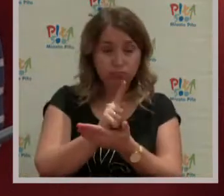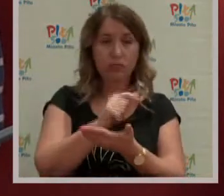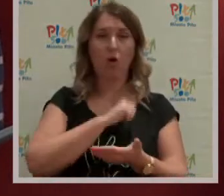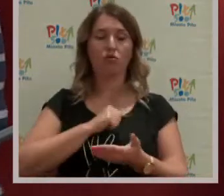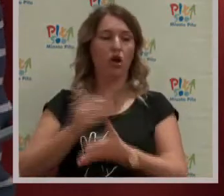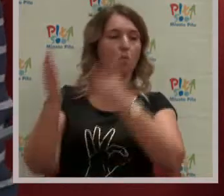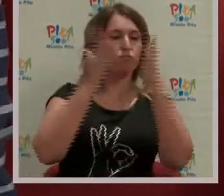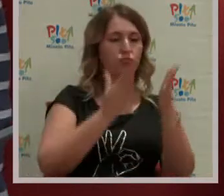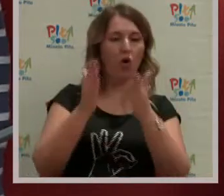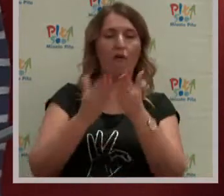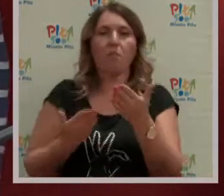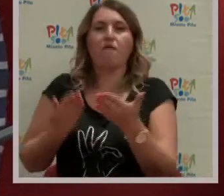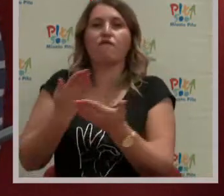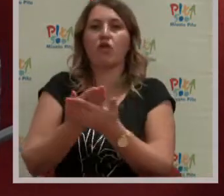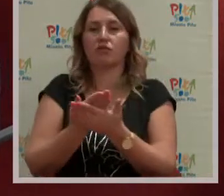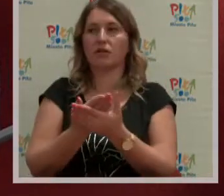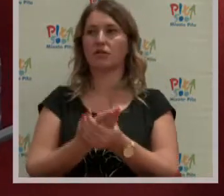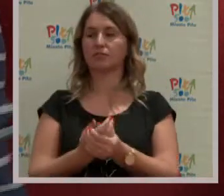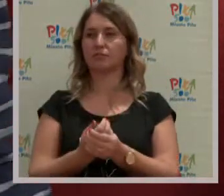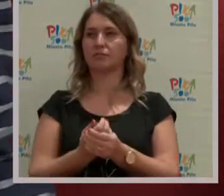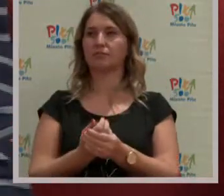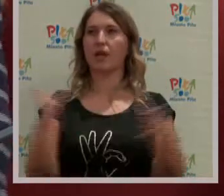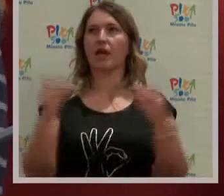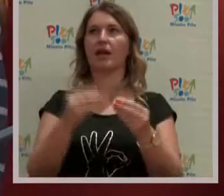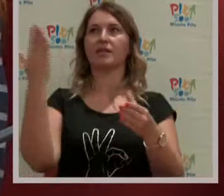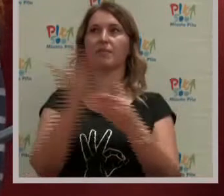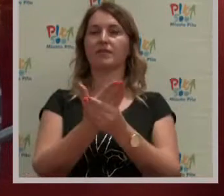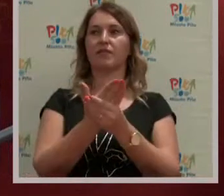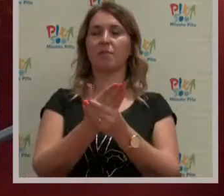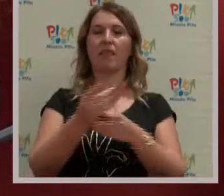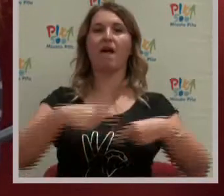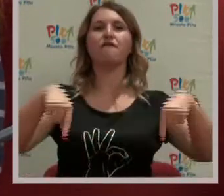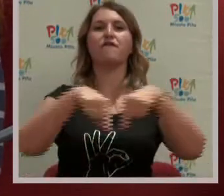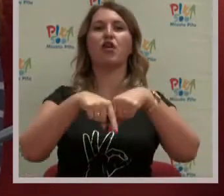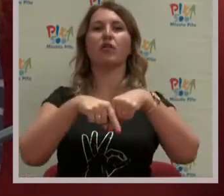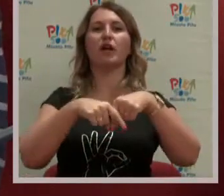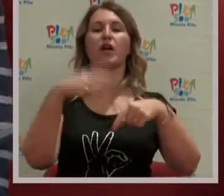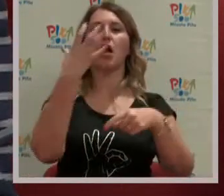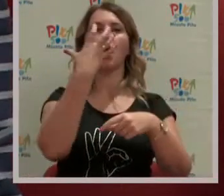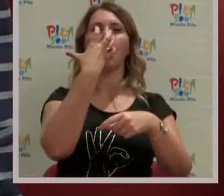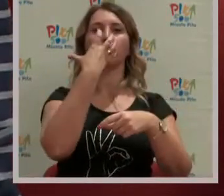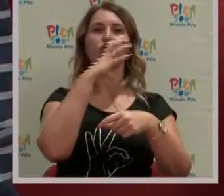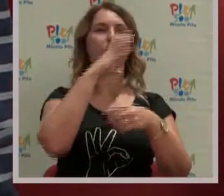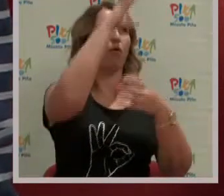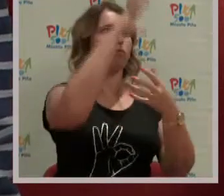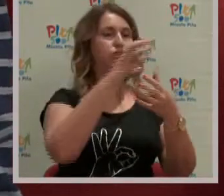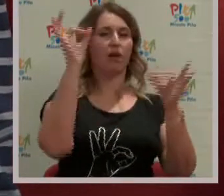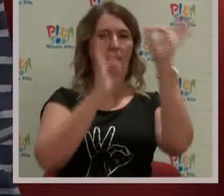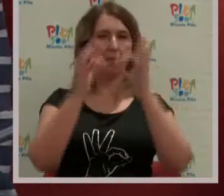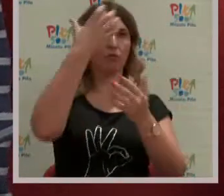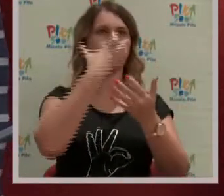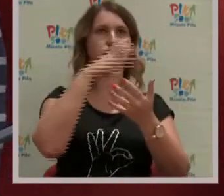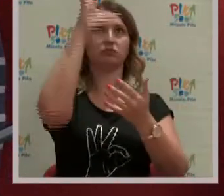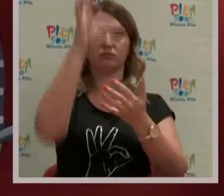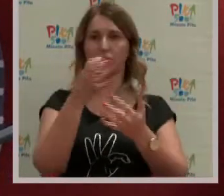i w tej chwili już rozstrzygnąć podpisać umowę z wykonawcą na termomodernizację przedszkola numer 3 przy ulicy Pola